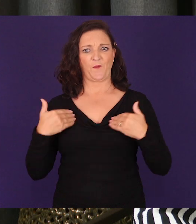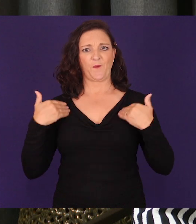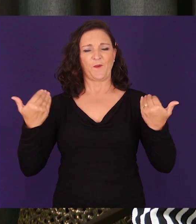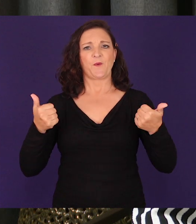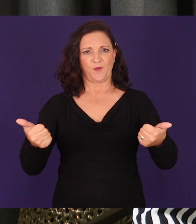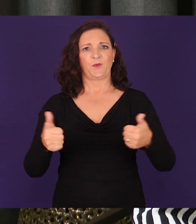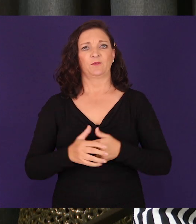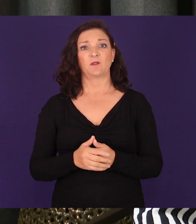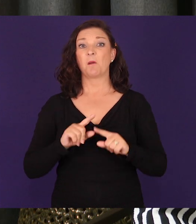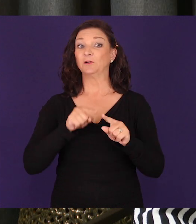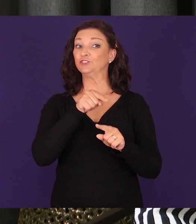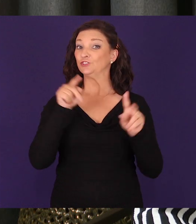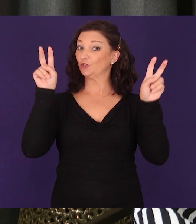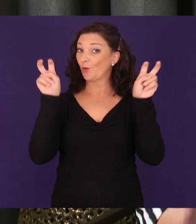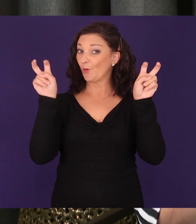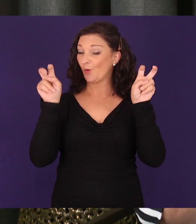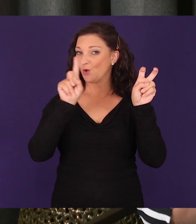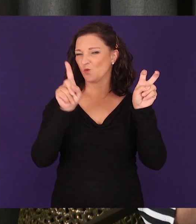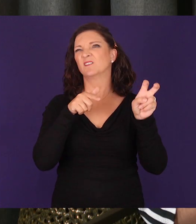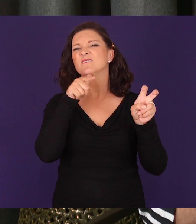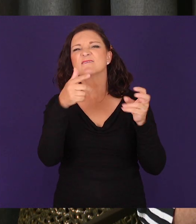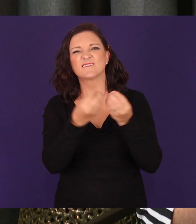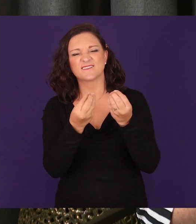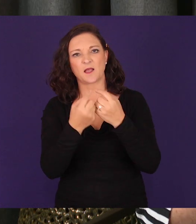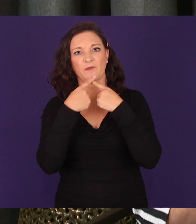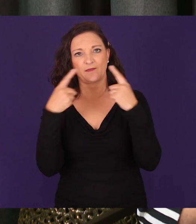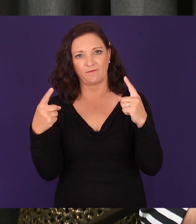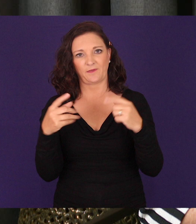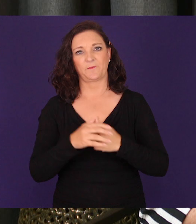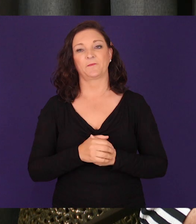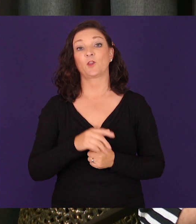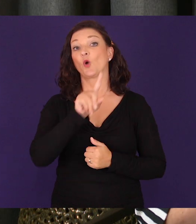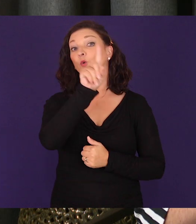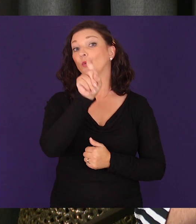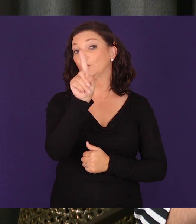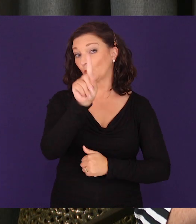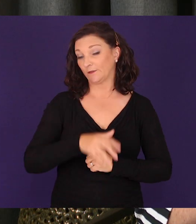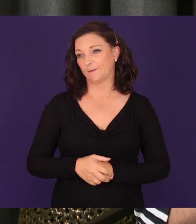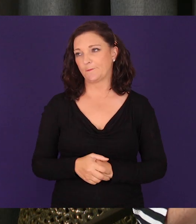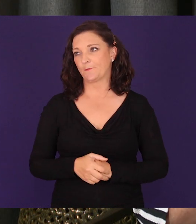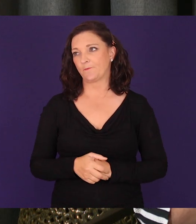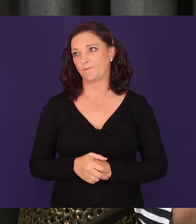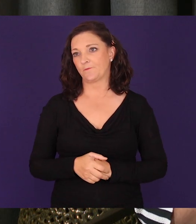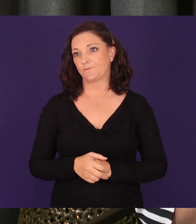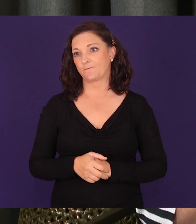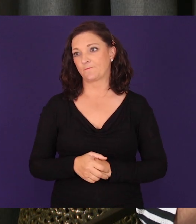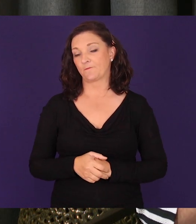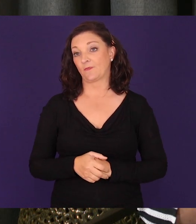was 'n aanhaling wat sy gemaak het of 'n opmerking wat sy gemaak het na 'n vraag. En die vraag was,